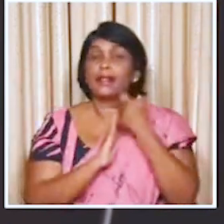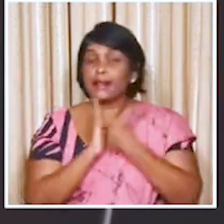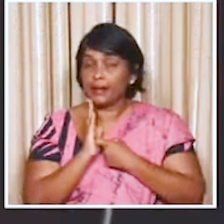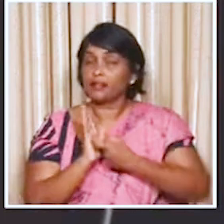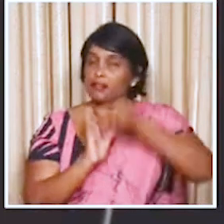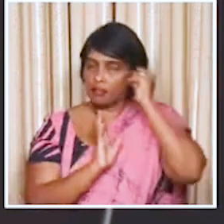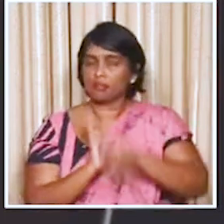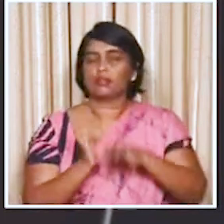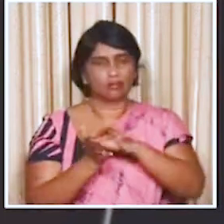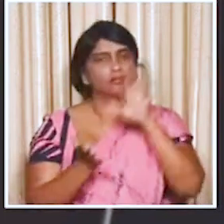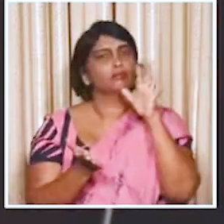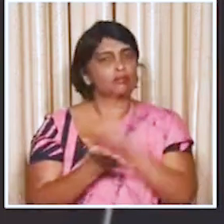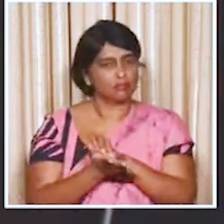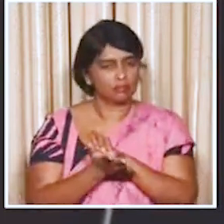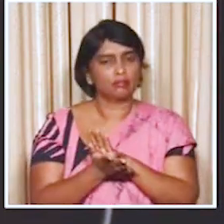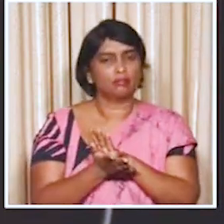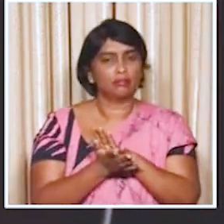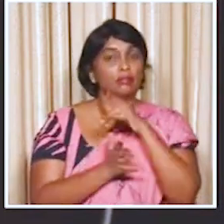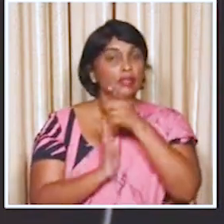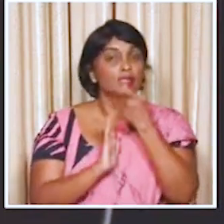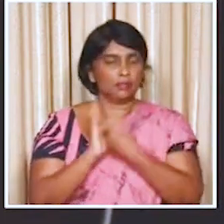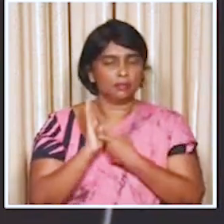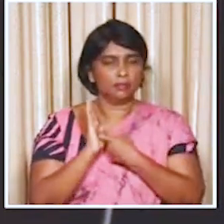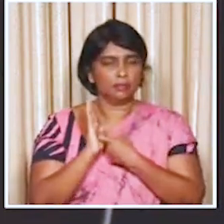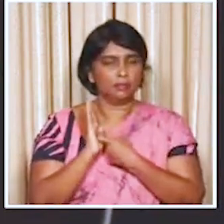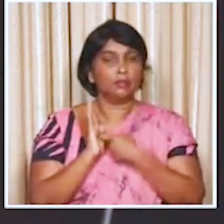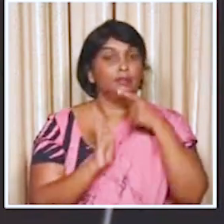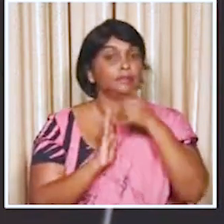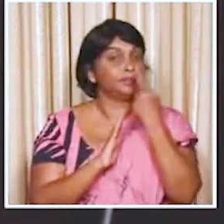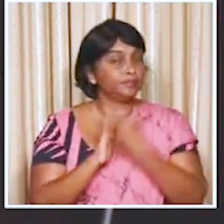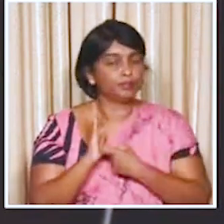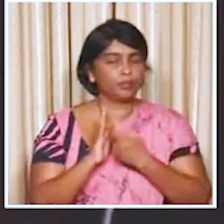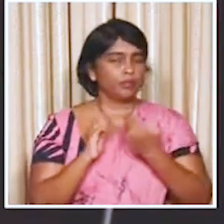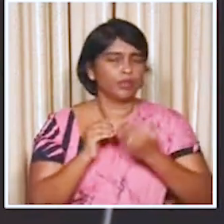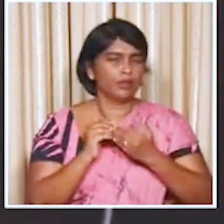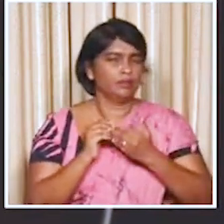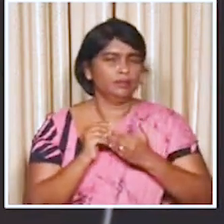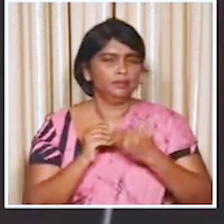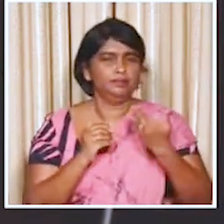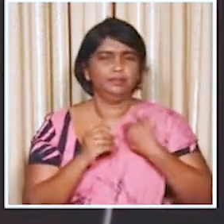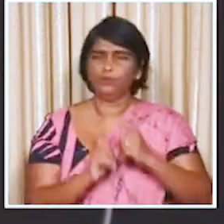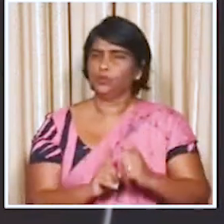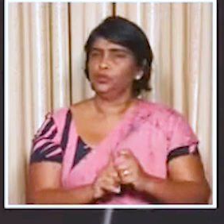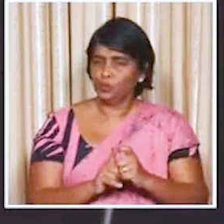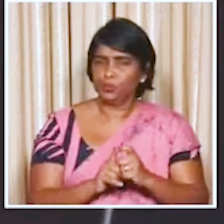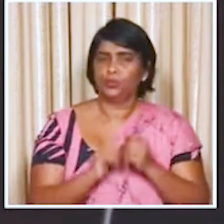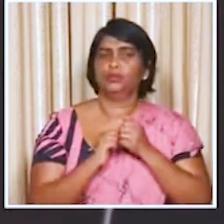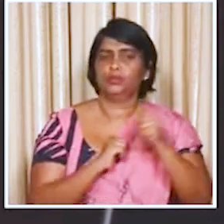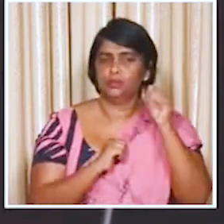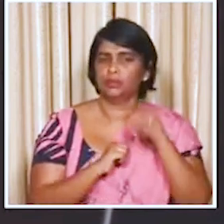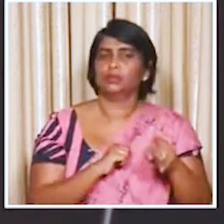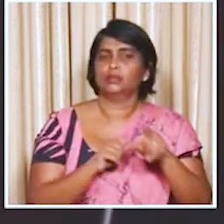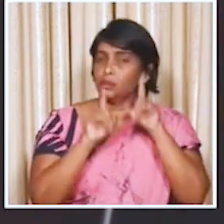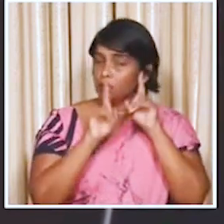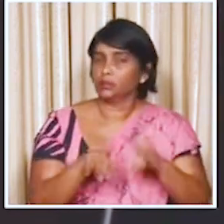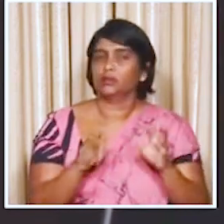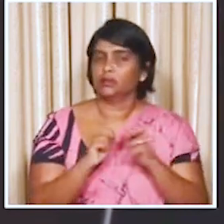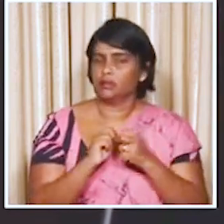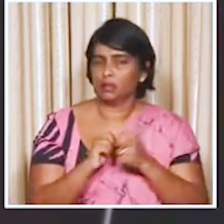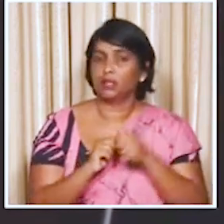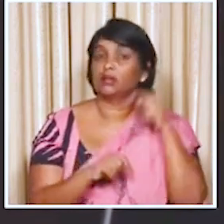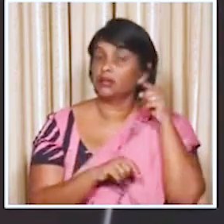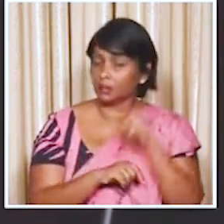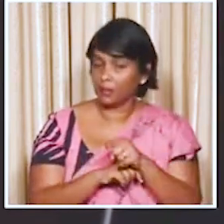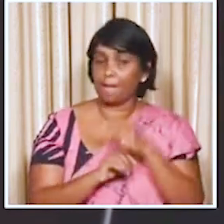ani barre me kriyatmaka kala yutui me nitya me itu beda Api tading kriyatma kakali yutui mega bagai dewa lolter.